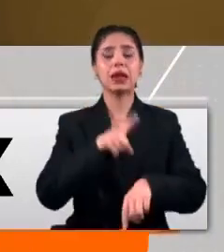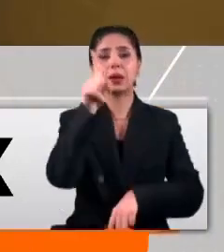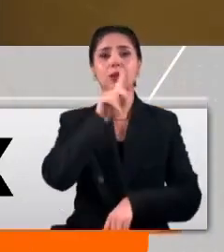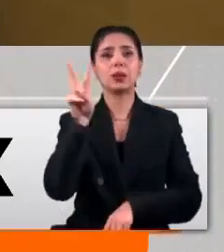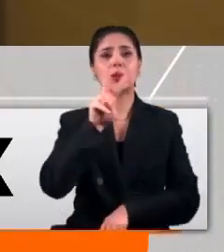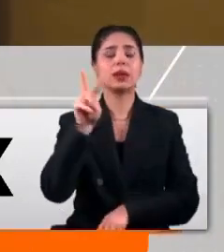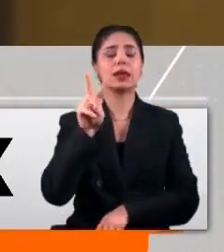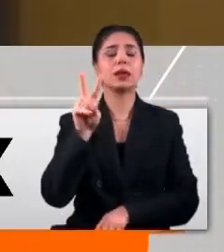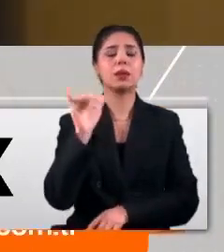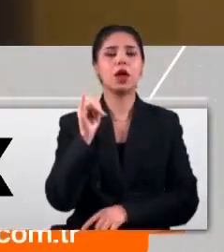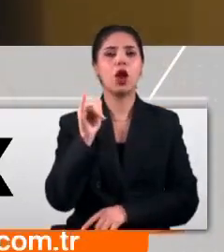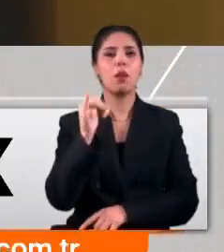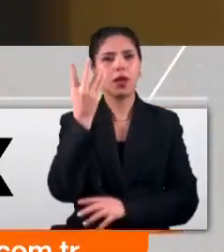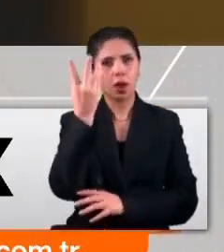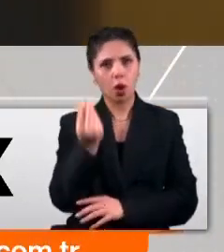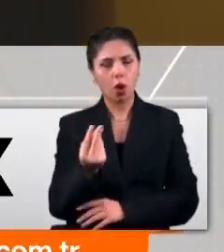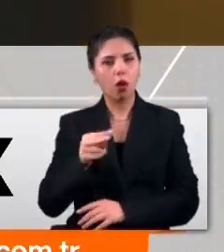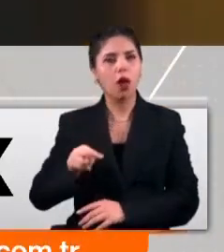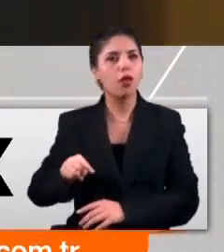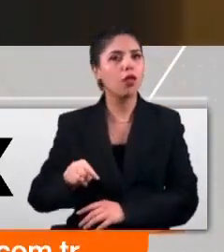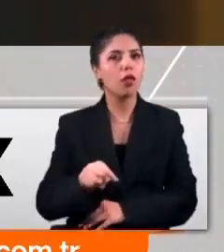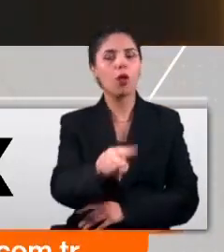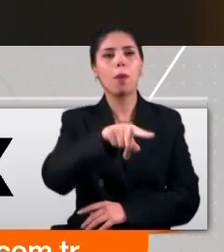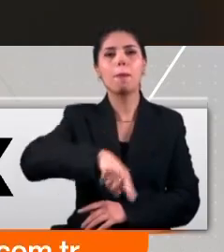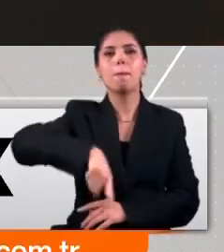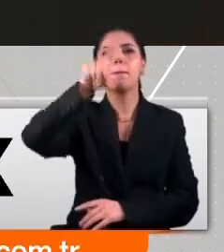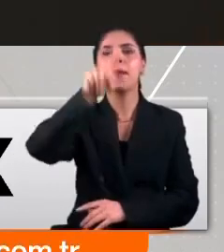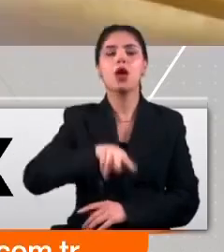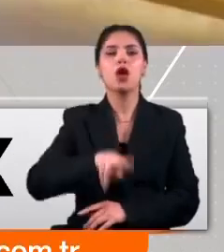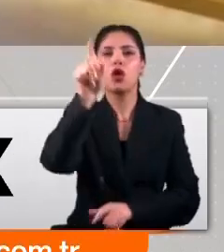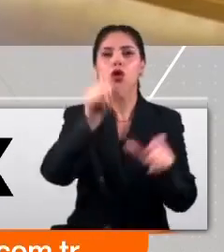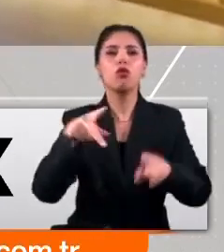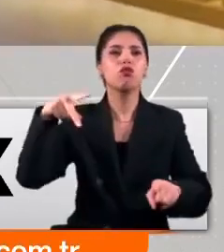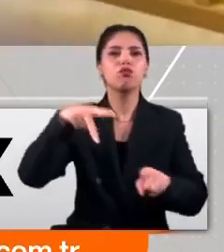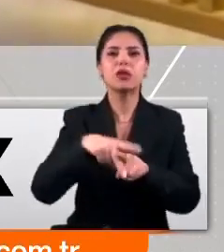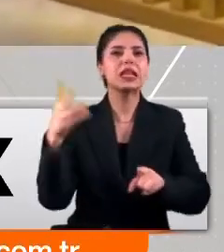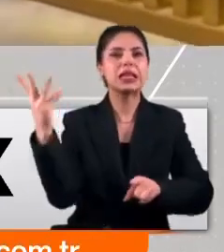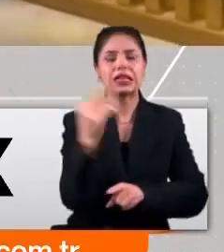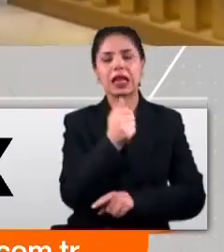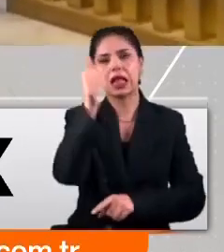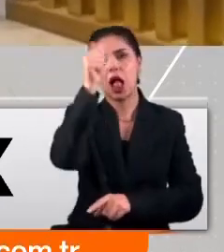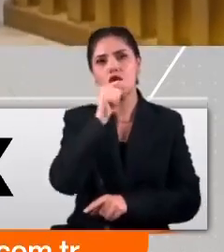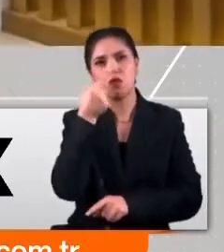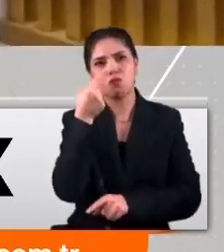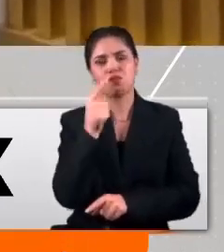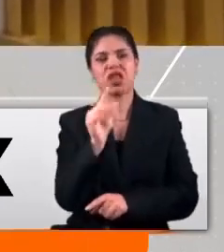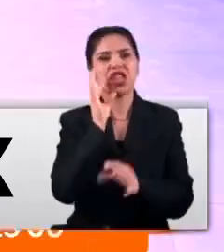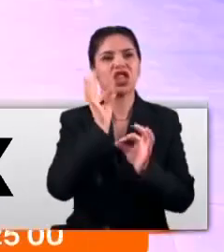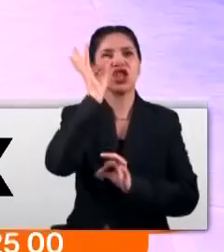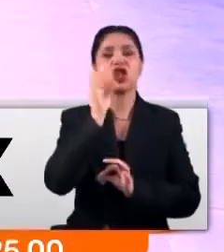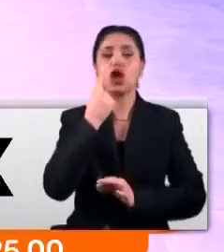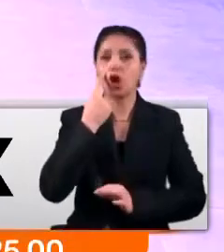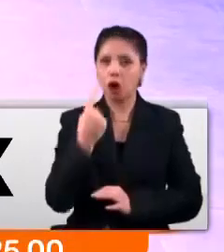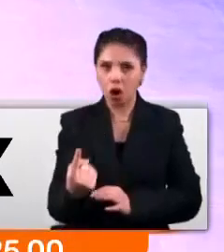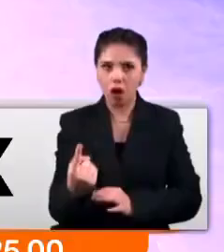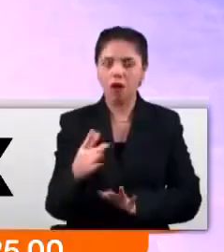120 kilometreye ulaşan hattımızın günlük yolcu kapasitesi 600 bin kişidir.